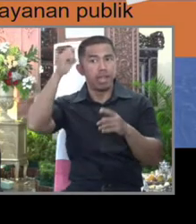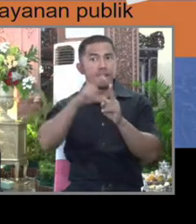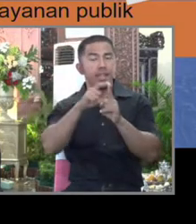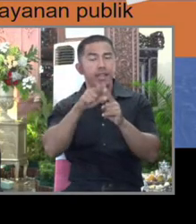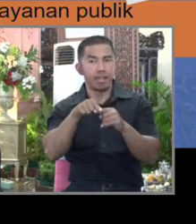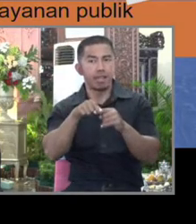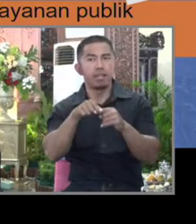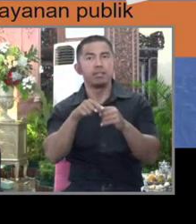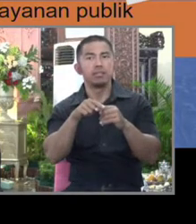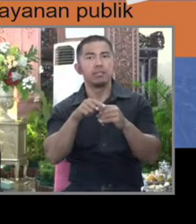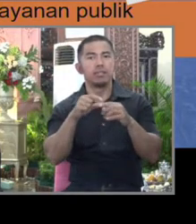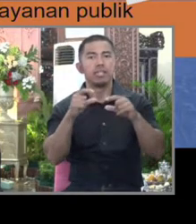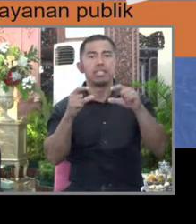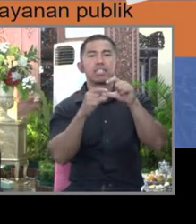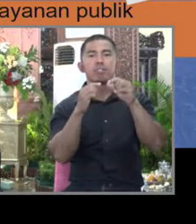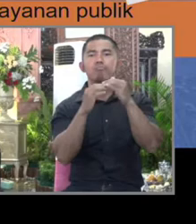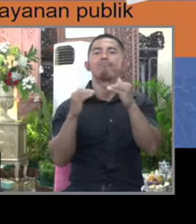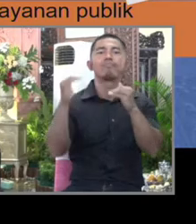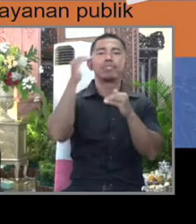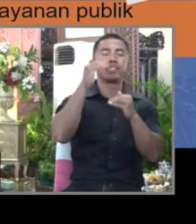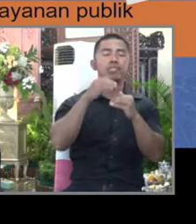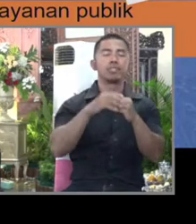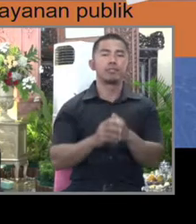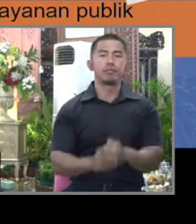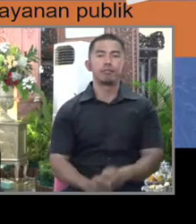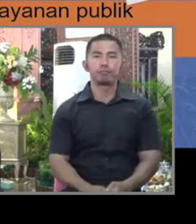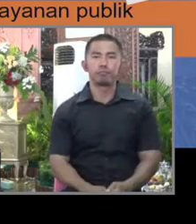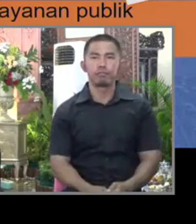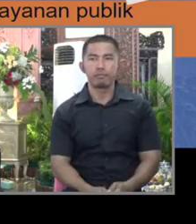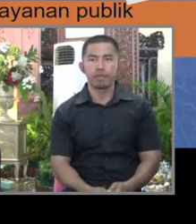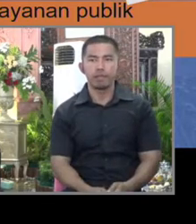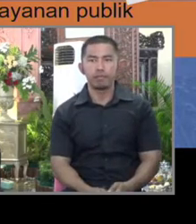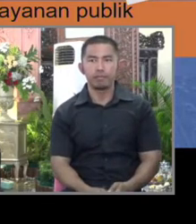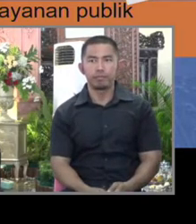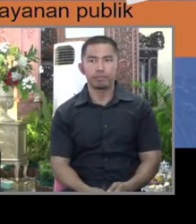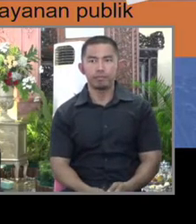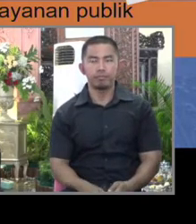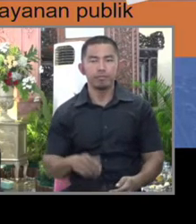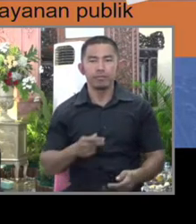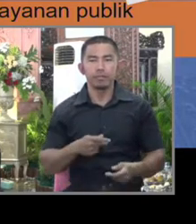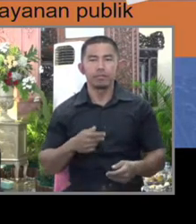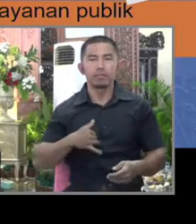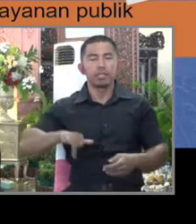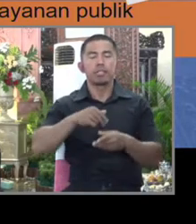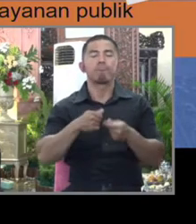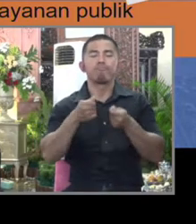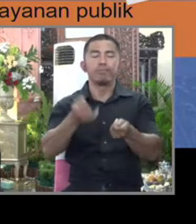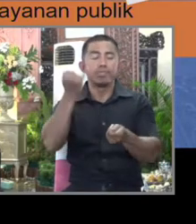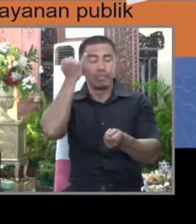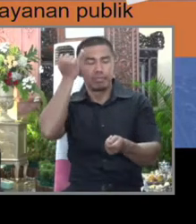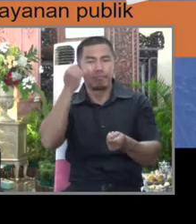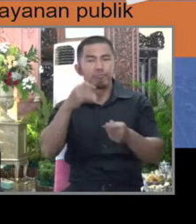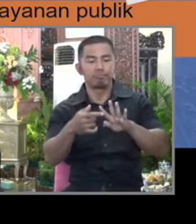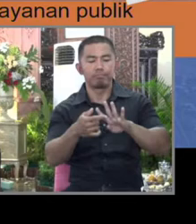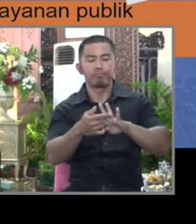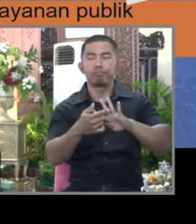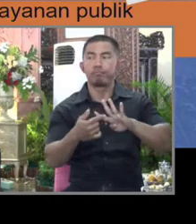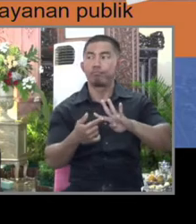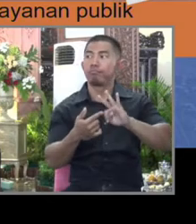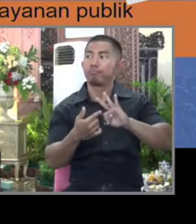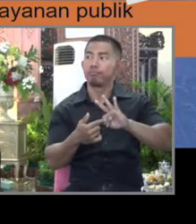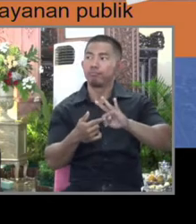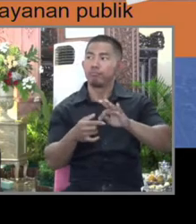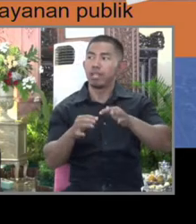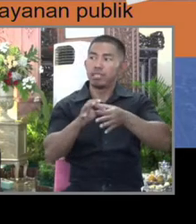skala prioritas yang kita Apa itu kita usulkan kemudian yang terkait dengan